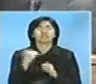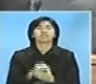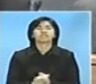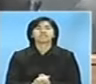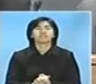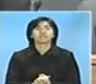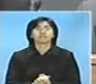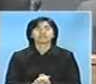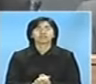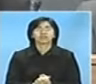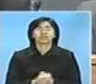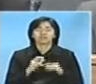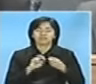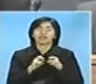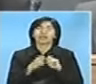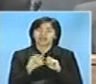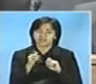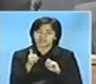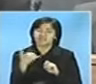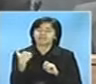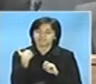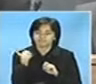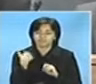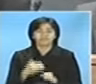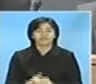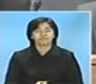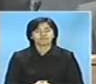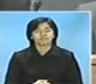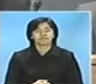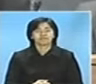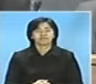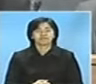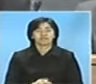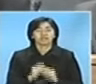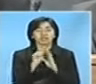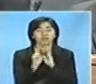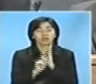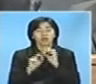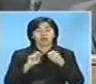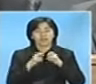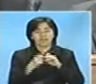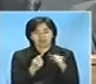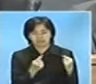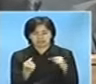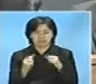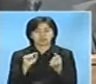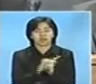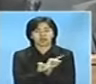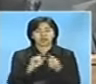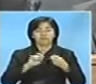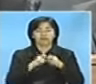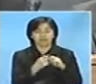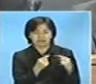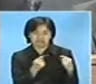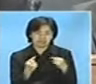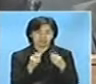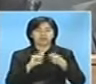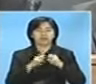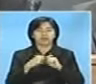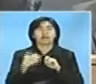ะมีปัญหาทั้งก่อให้เกิดความขัดแย้งในสังคมหรือปัญหาต่